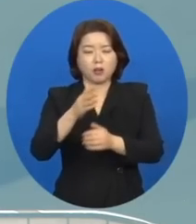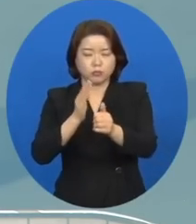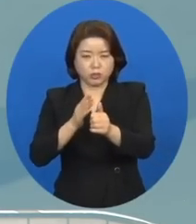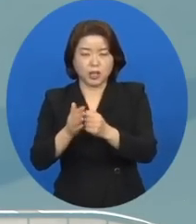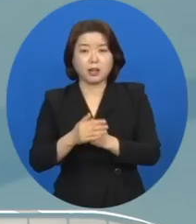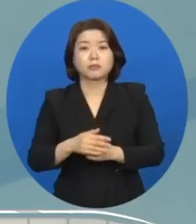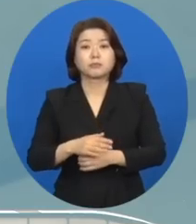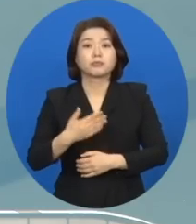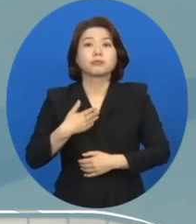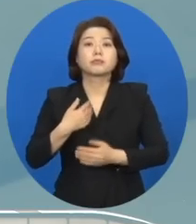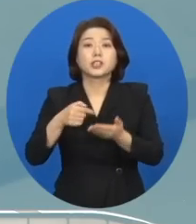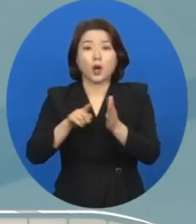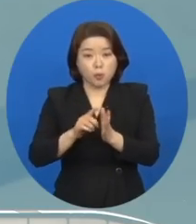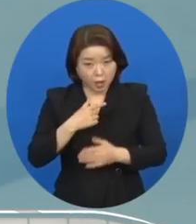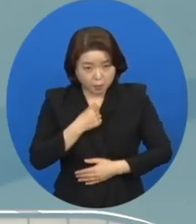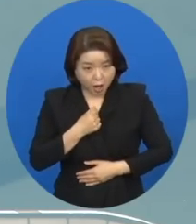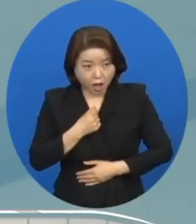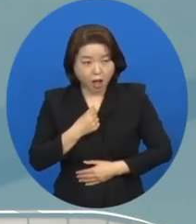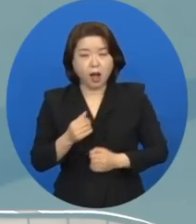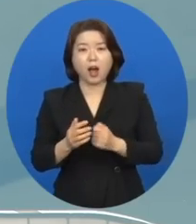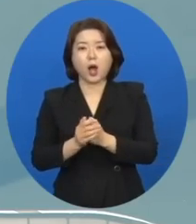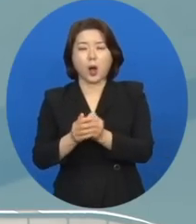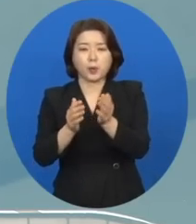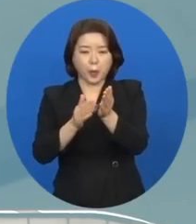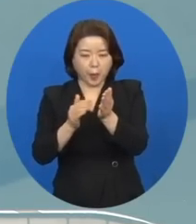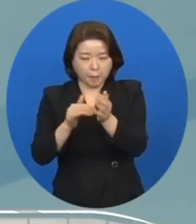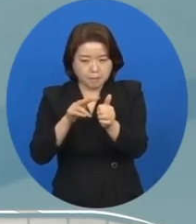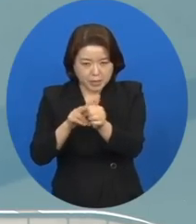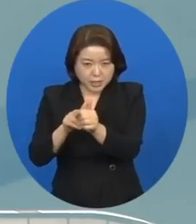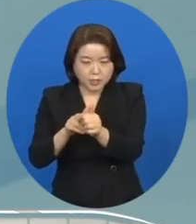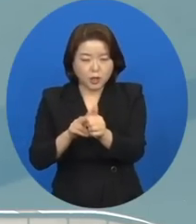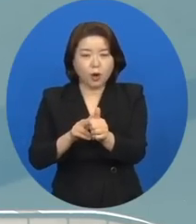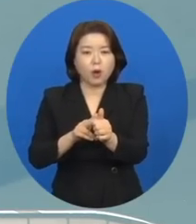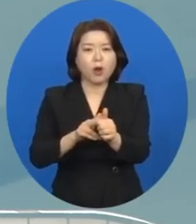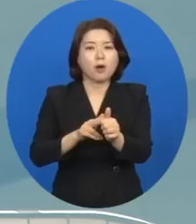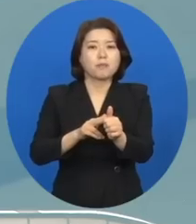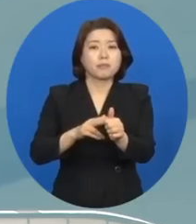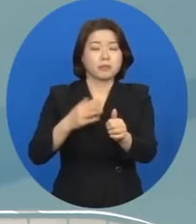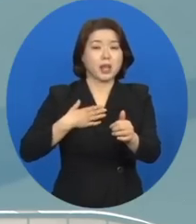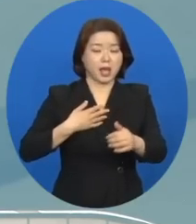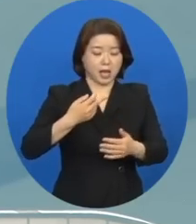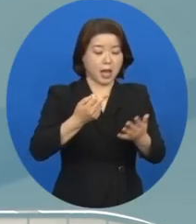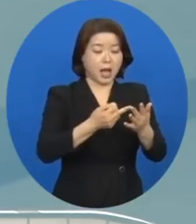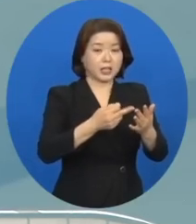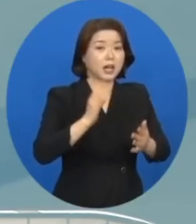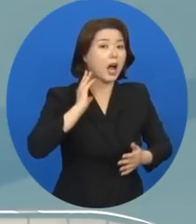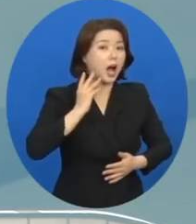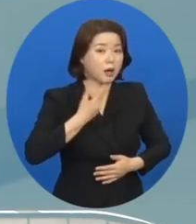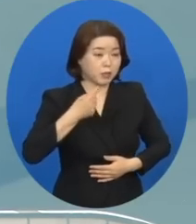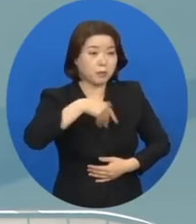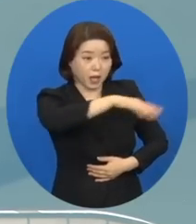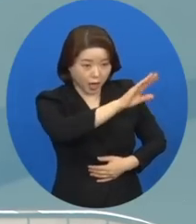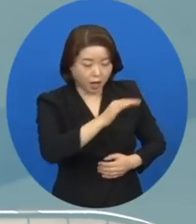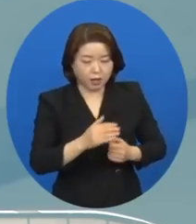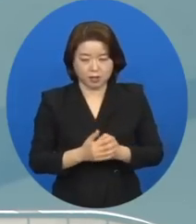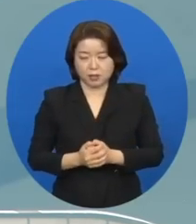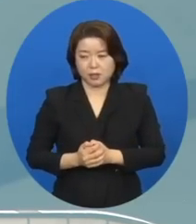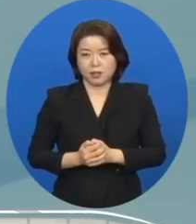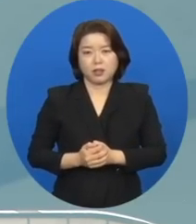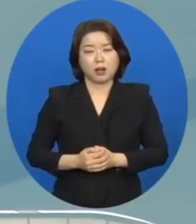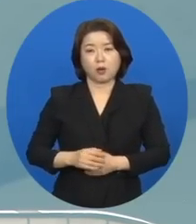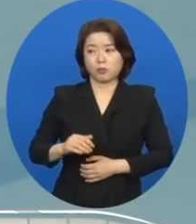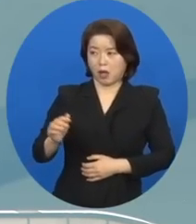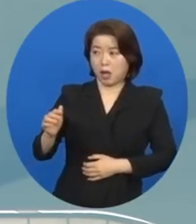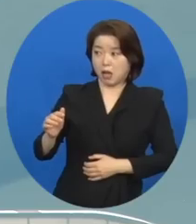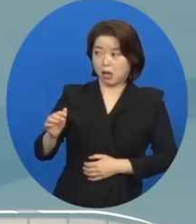그러면 정 나를 위하겠다면 밀정으로 압살롬에게 가라. 그래서 이 후세도 고집을 꺾고